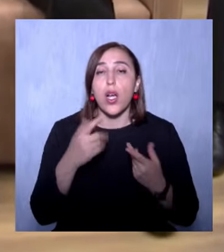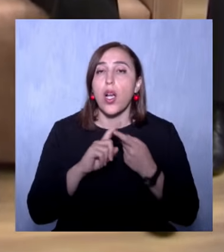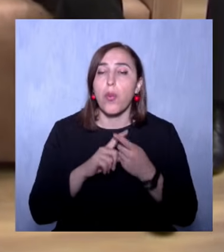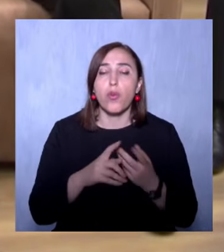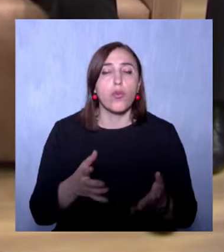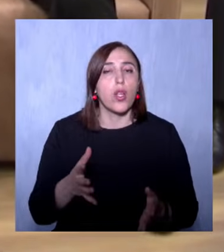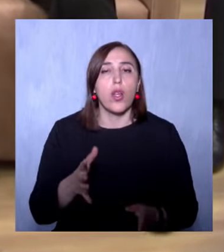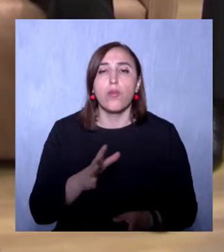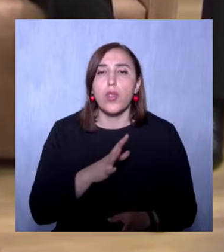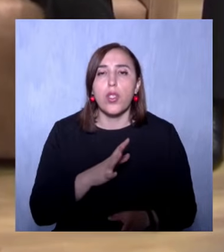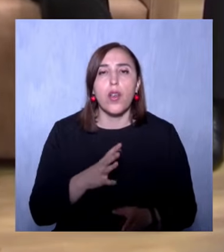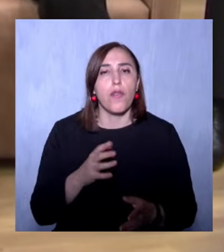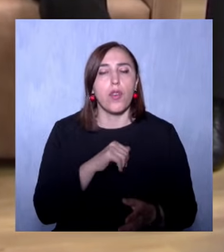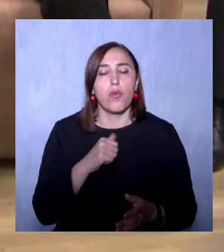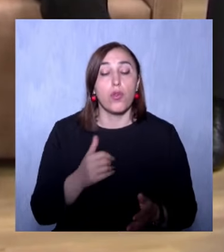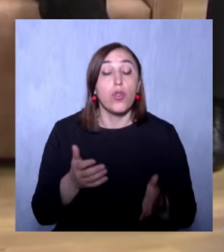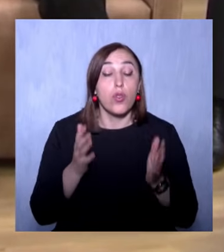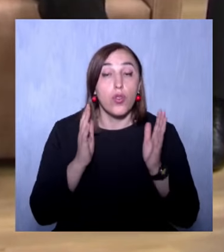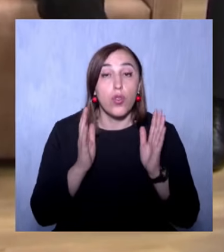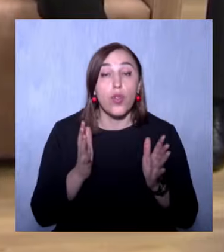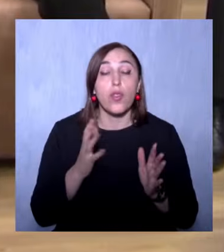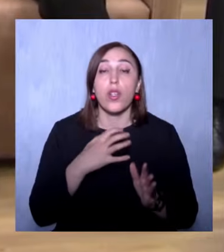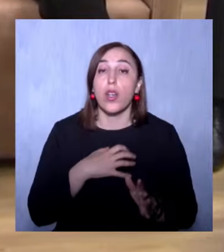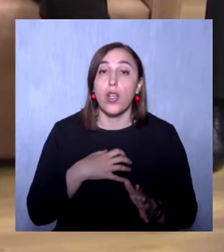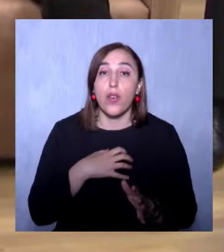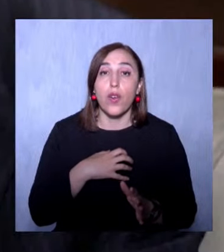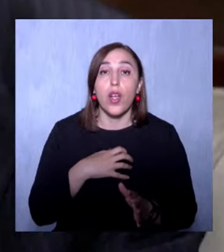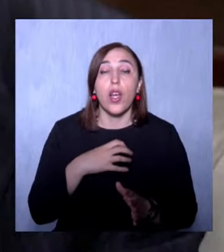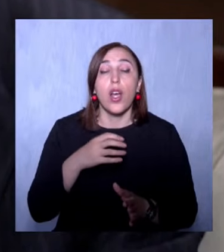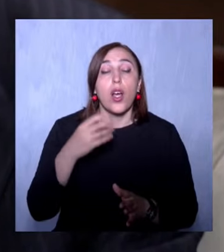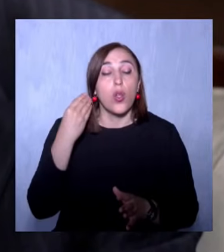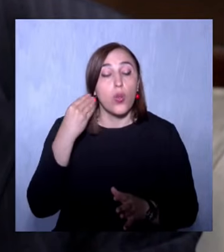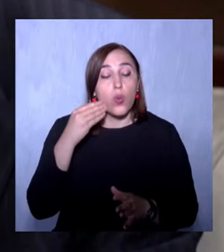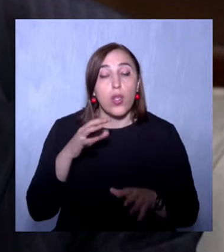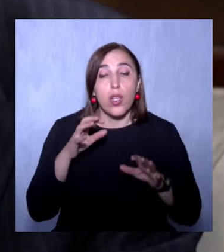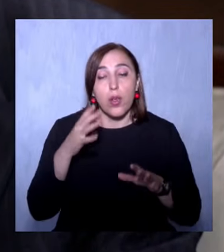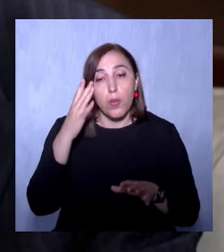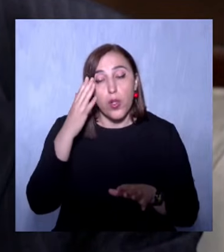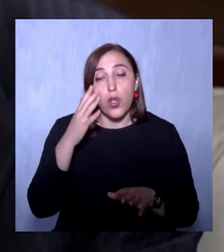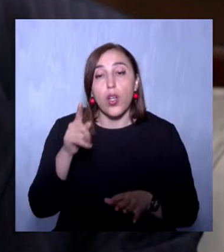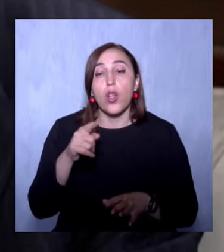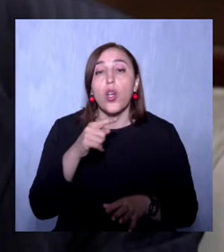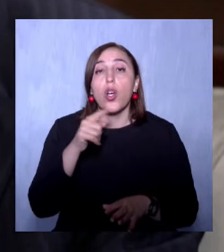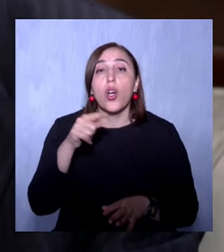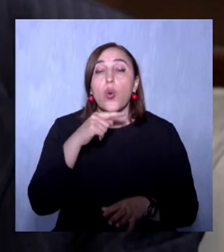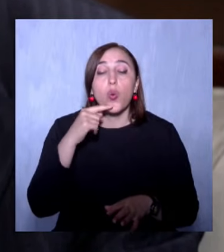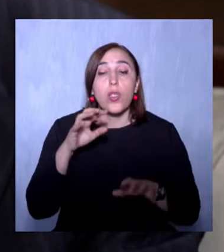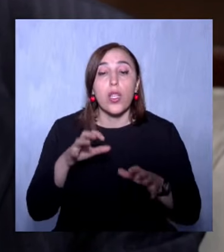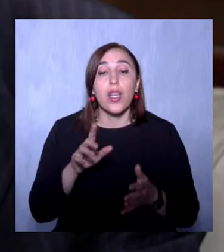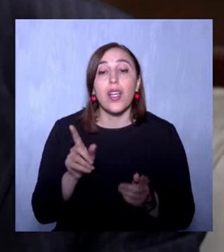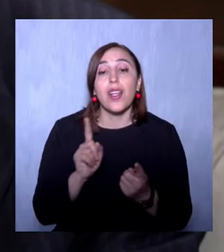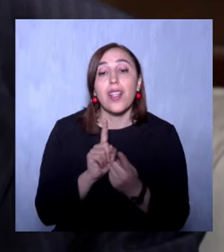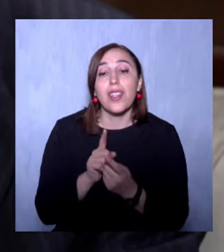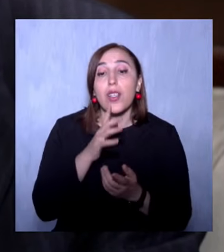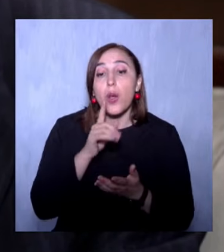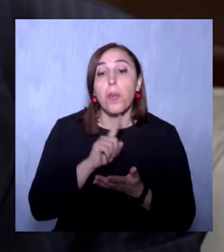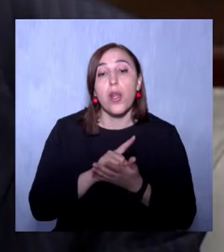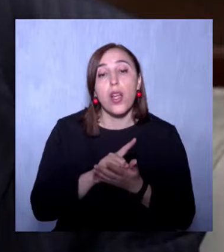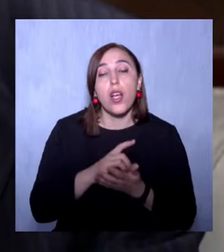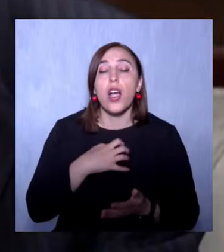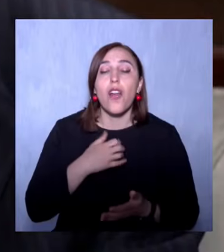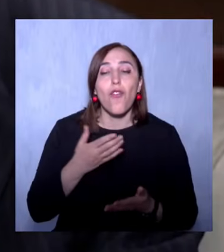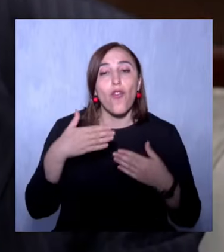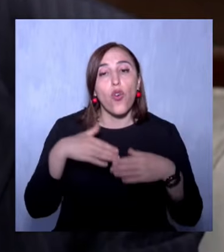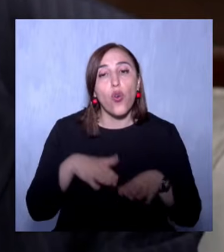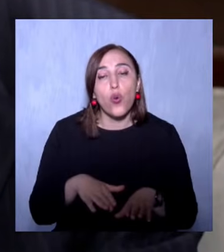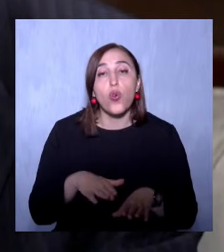և բազմաբովանդակ։ Էրդողանն էր ավելի վաղ հայտարարել էր, մտադիր է Պուտինի հետ բանակցություններում շատ կարևոր որոշում կայացնել։ Թե